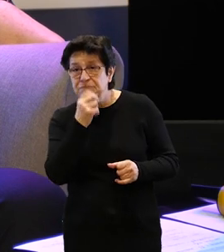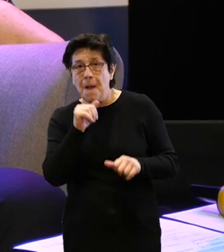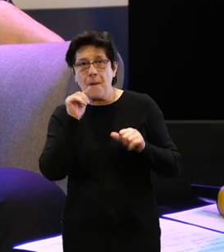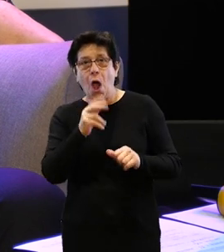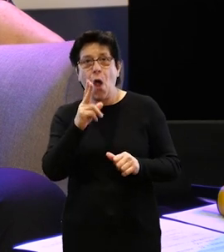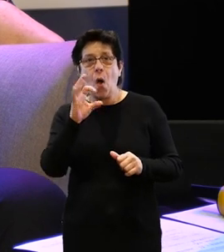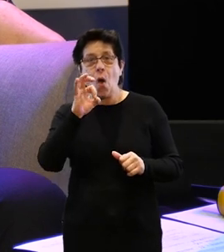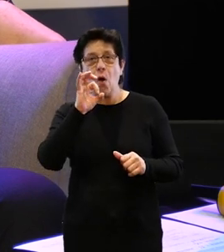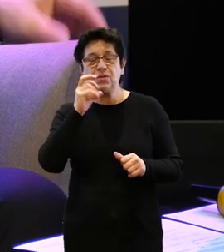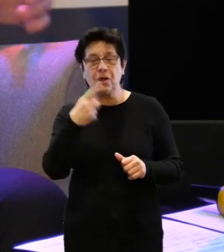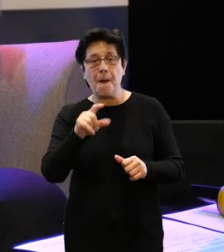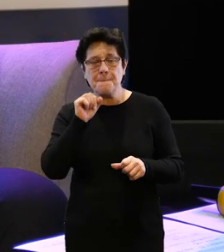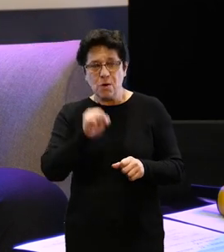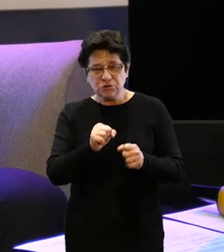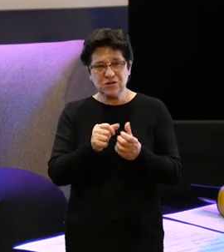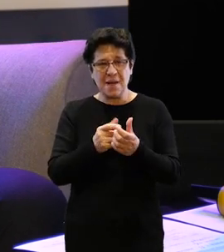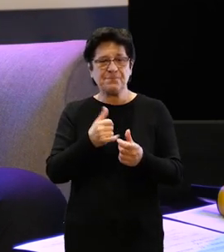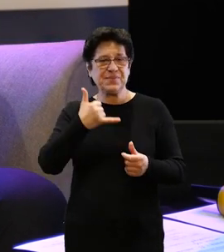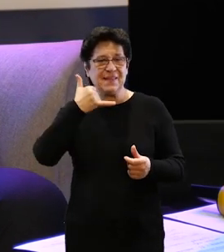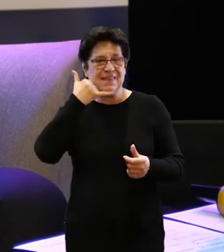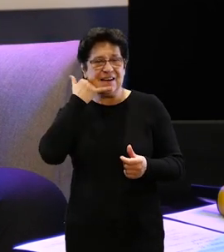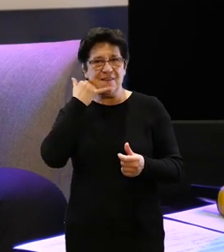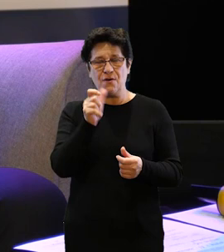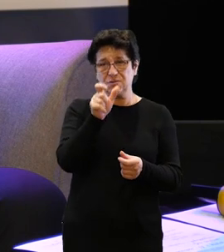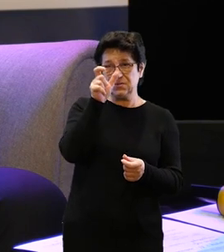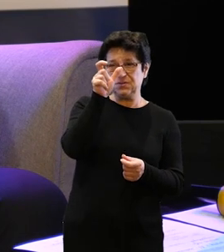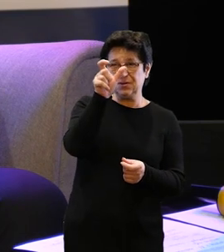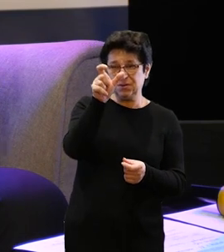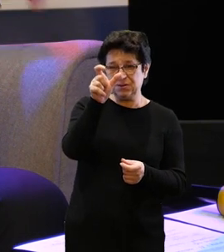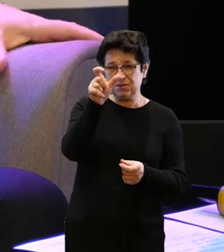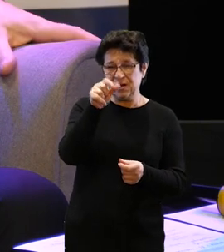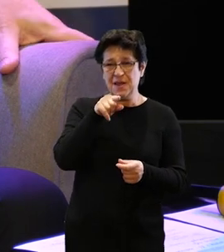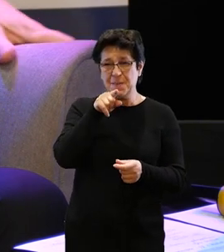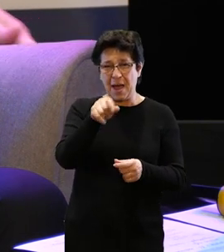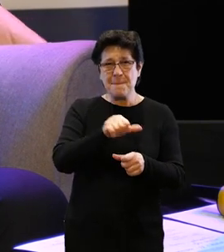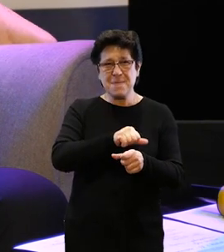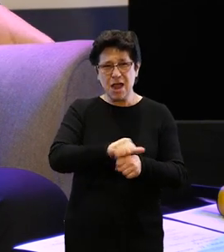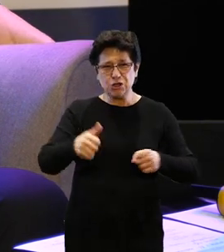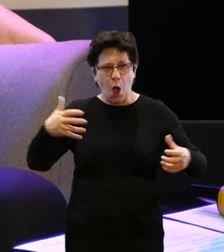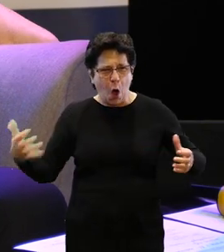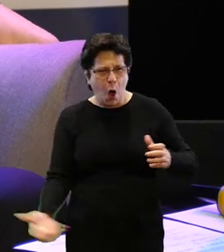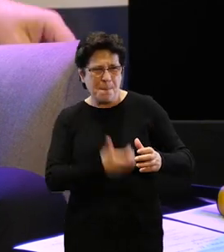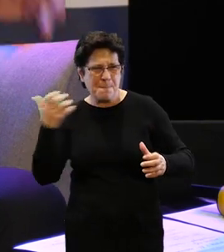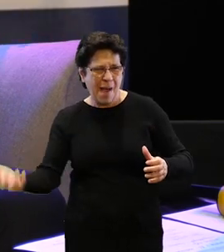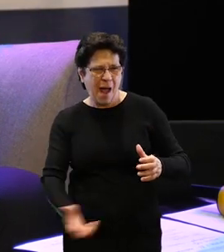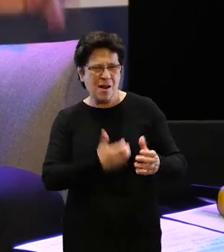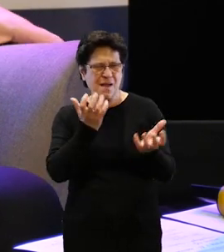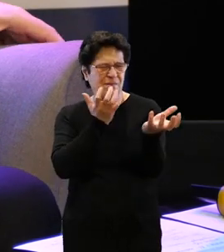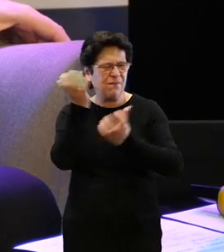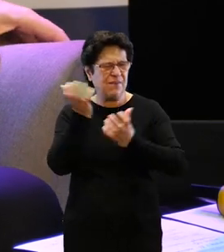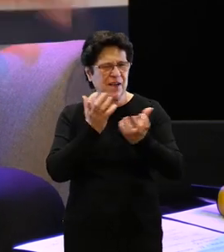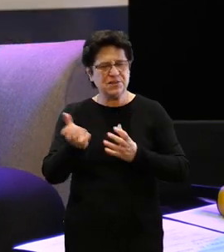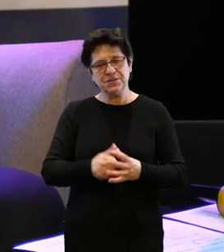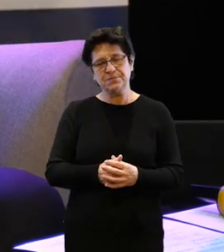kod zeskanować i jakby to powiedzieć zanim znajduje się kopalnia wiedzy na temat tego danego miejsca tutaj